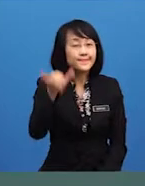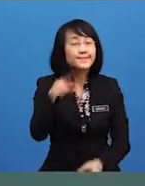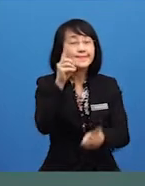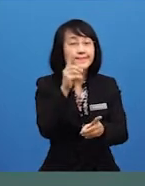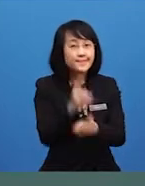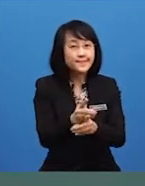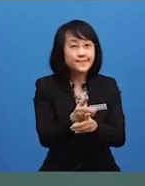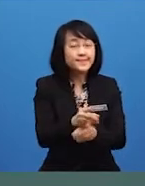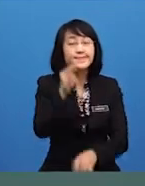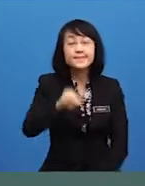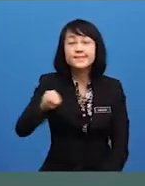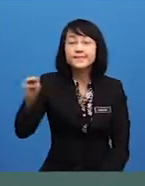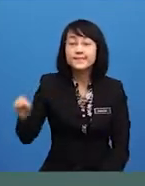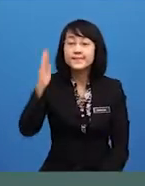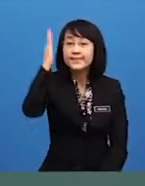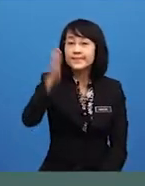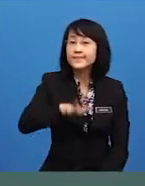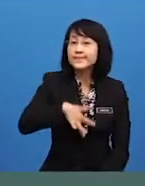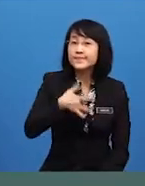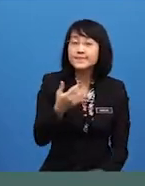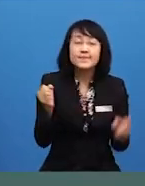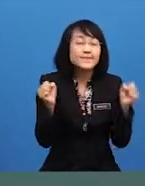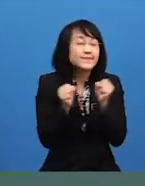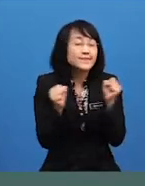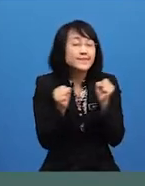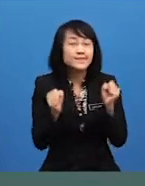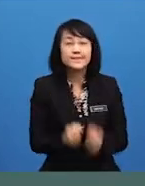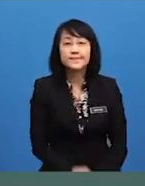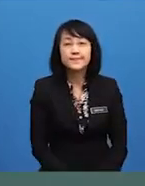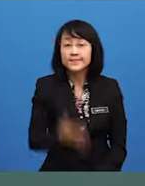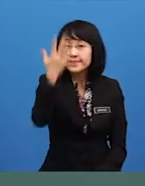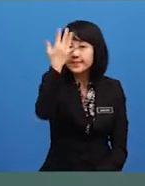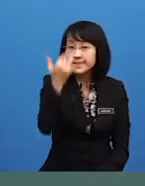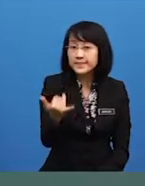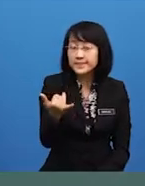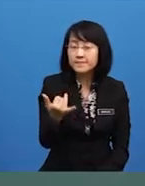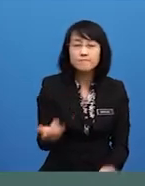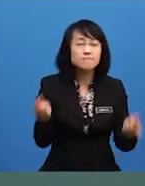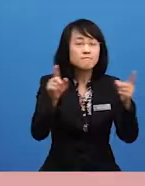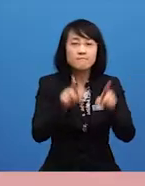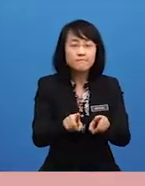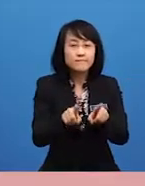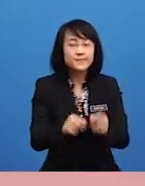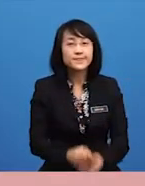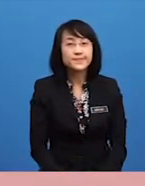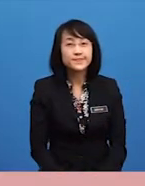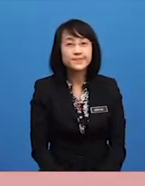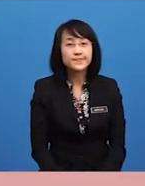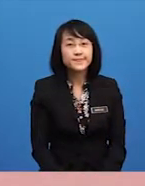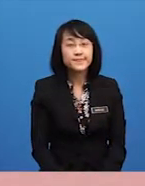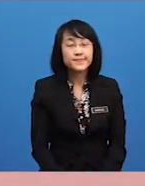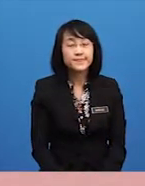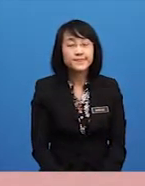betul. Murid-murid akan merasa sejuk. Mengapakah hal ini terjadi? Hal